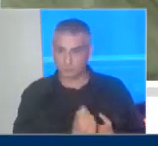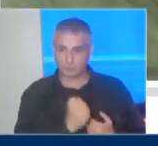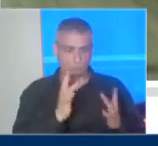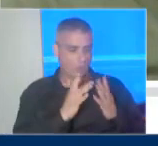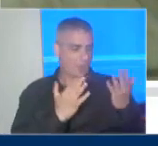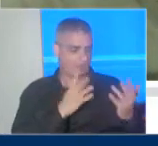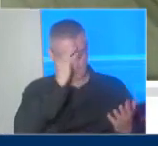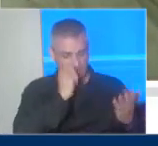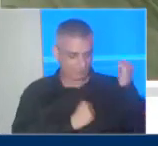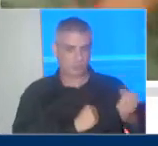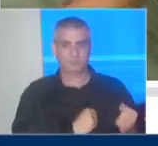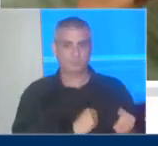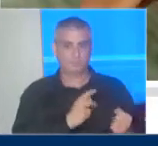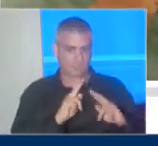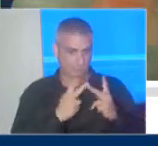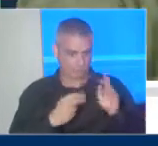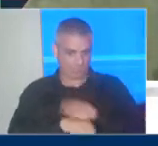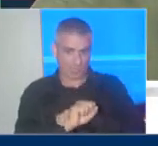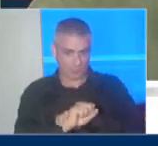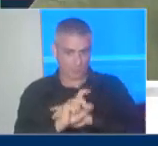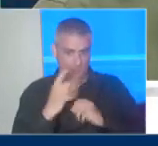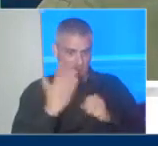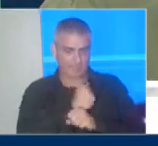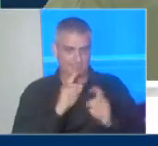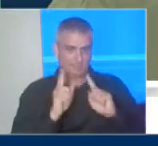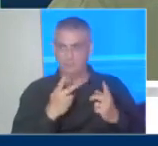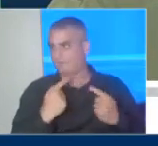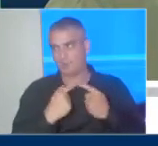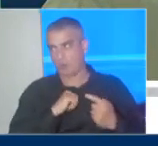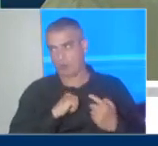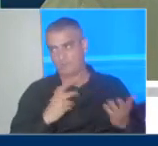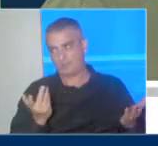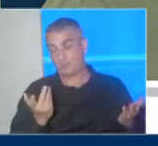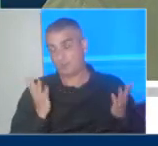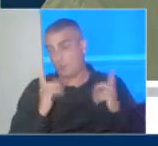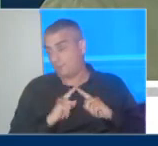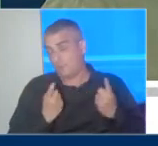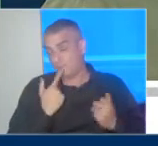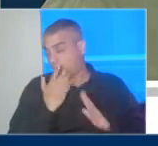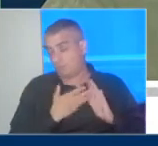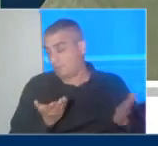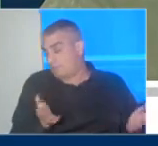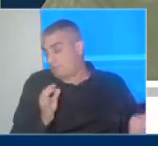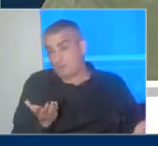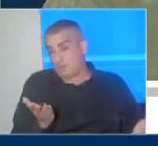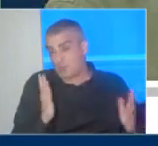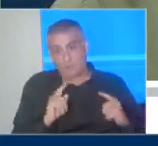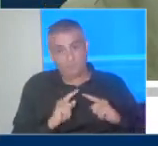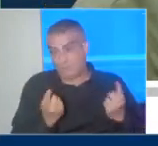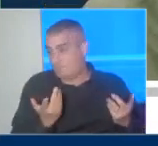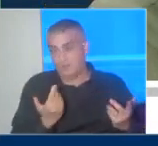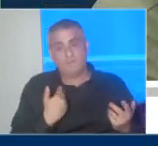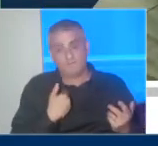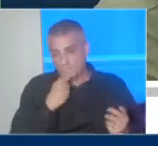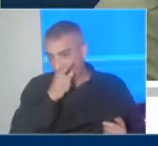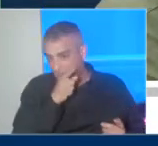מול כמה גברים רוצחים? תגידי לי, זה קבוצת כדורגל? זה מי מנצח את מי? זה ויכוח לא מעניין, כי הוא כל כך מופרך מה שאתה אומר. באמת, זה כל כך מופרך מה שאתה אומר. לא, זה כל